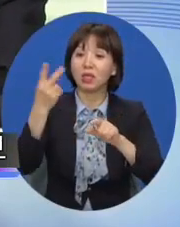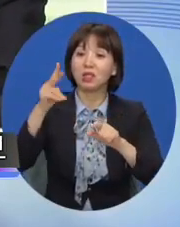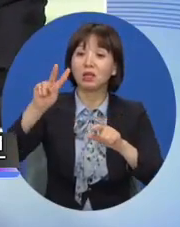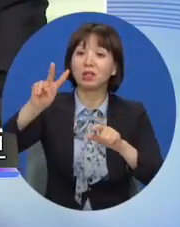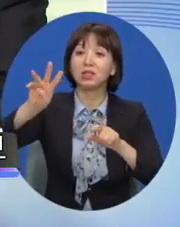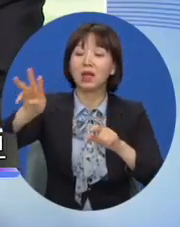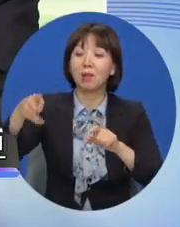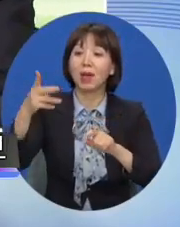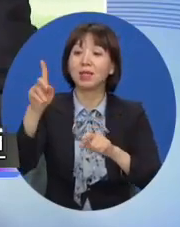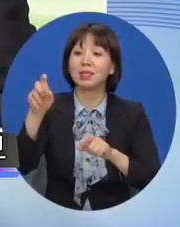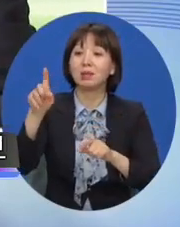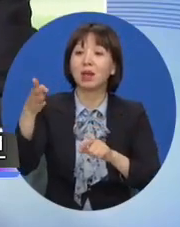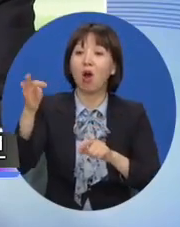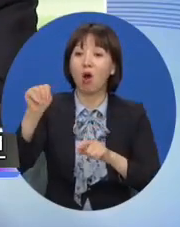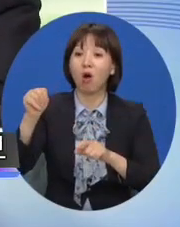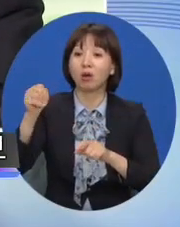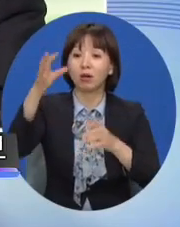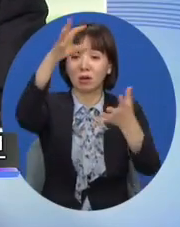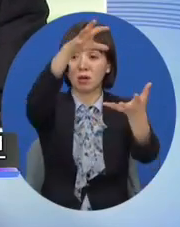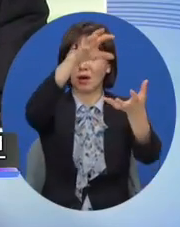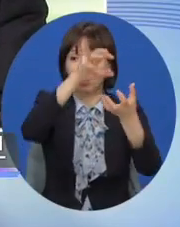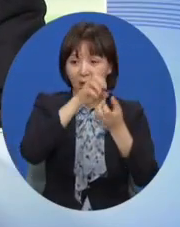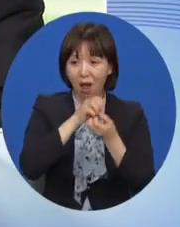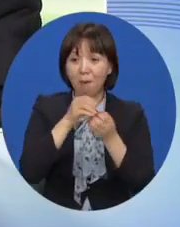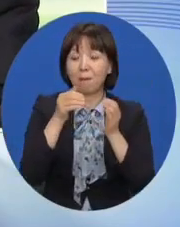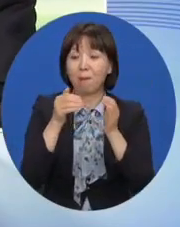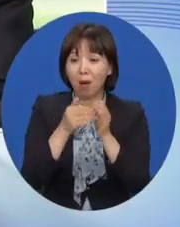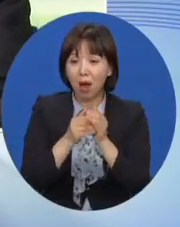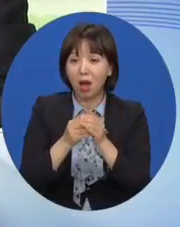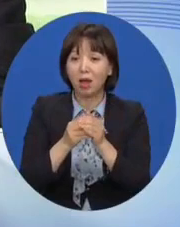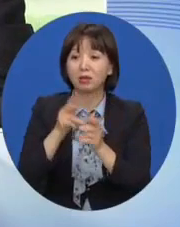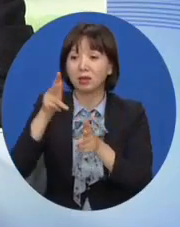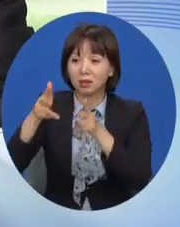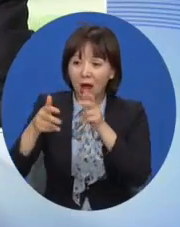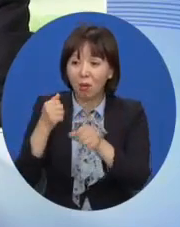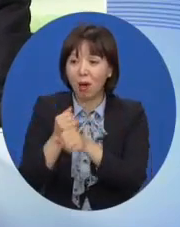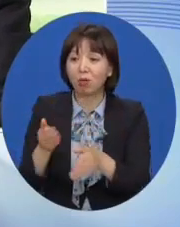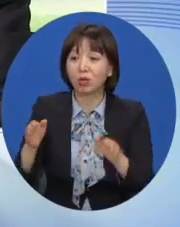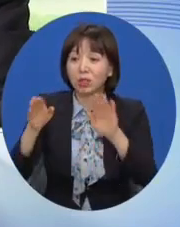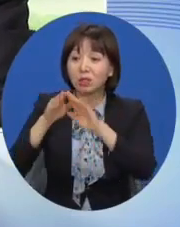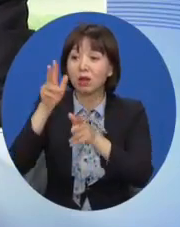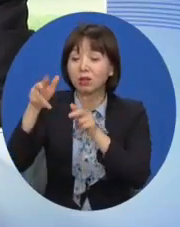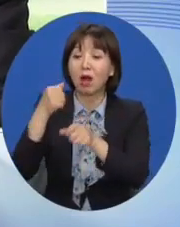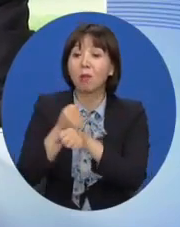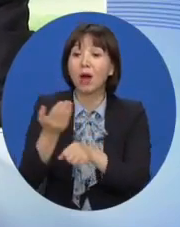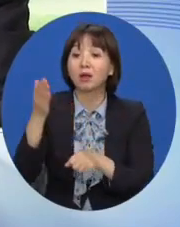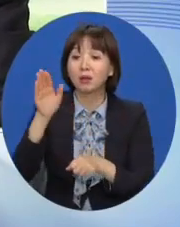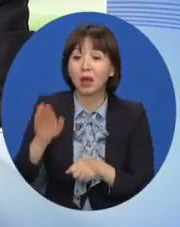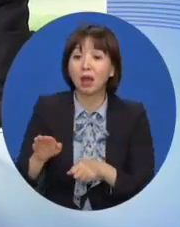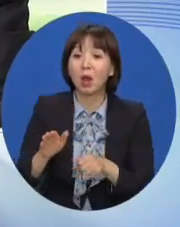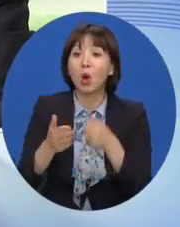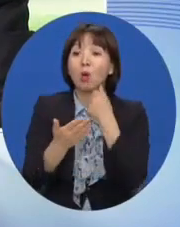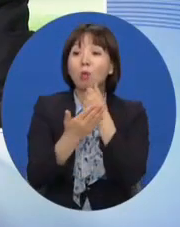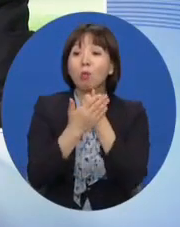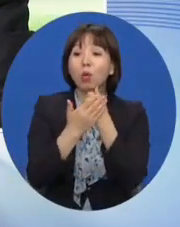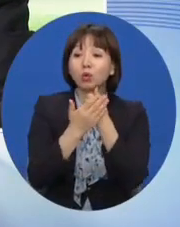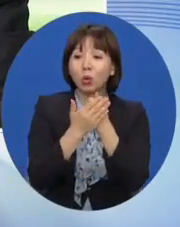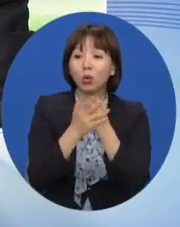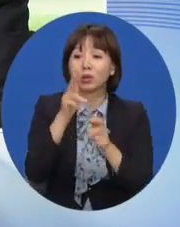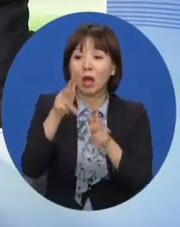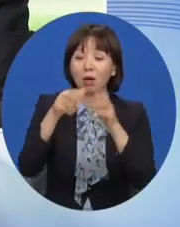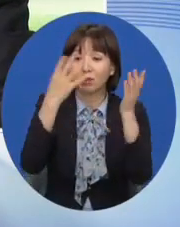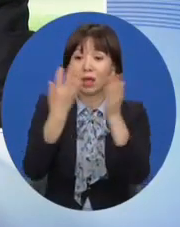2,311억을 우리가 교부세를 받아다가 이런 보조사업도 하고 시설사업도 하고 하는데 그 보조사업 다